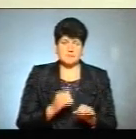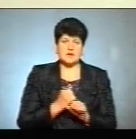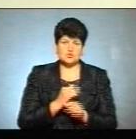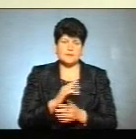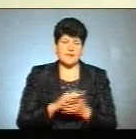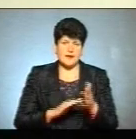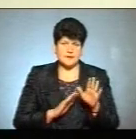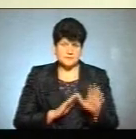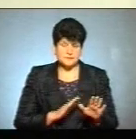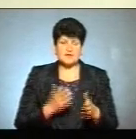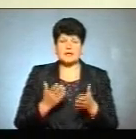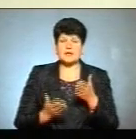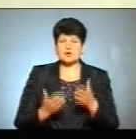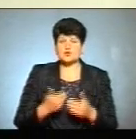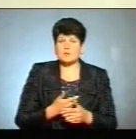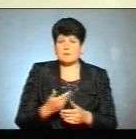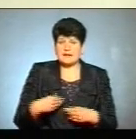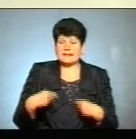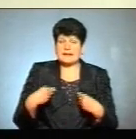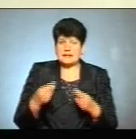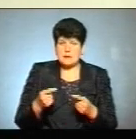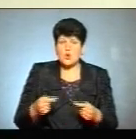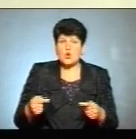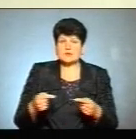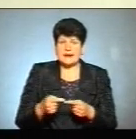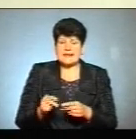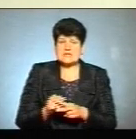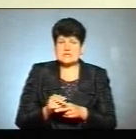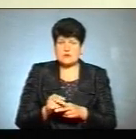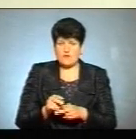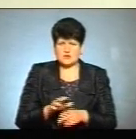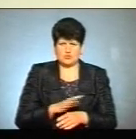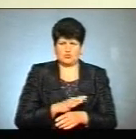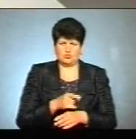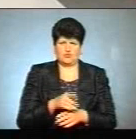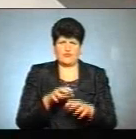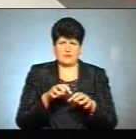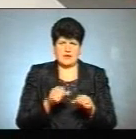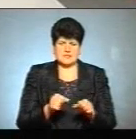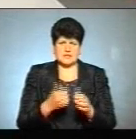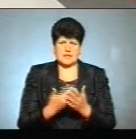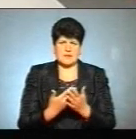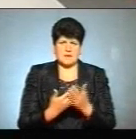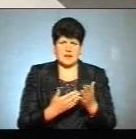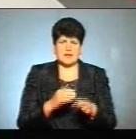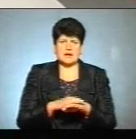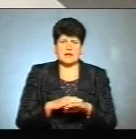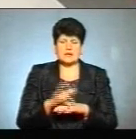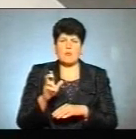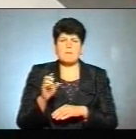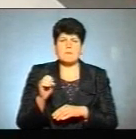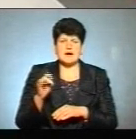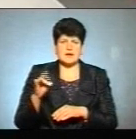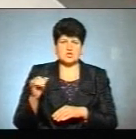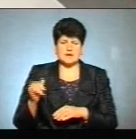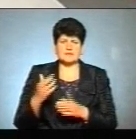працюємо далі. Якщо ми даємо якісь конкретні зауваження, от був, власне, на прикладі ринку по Бережанах, там